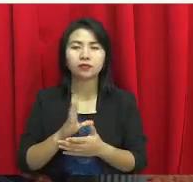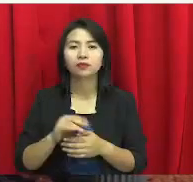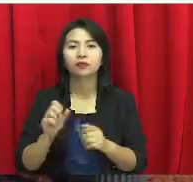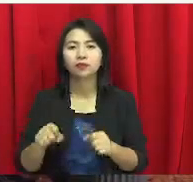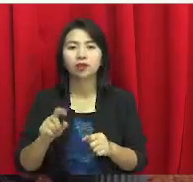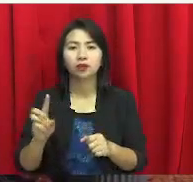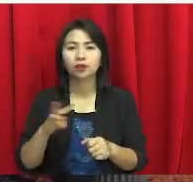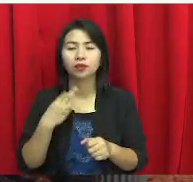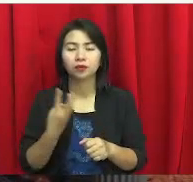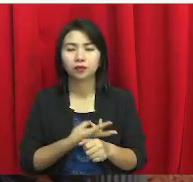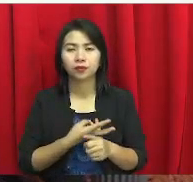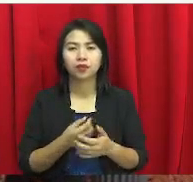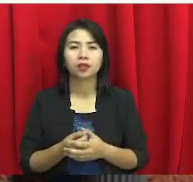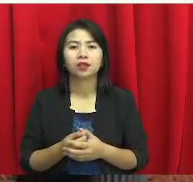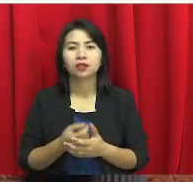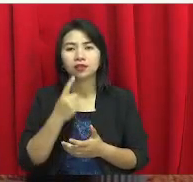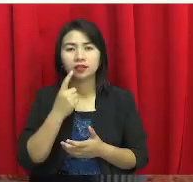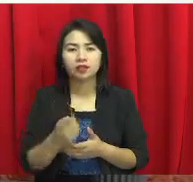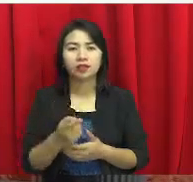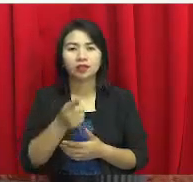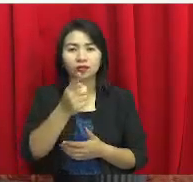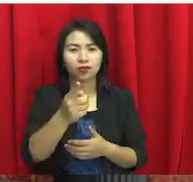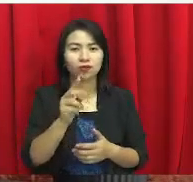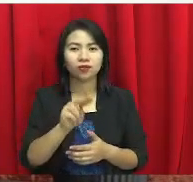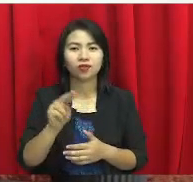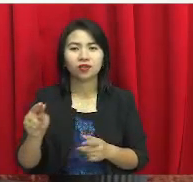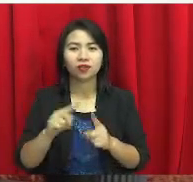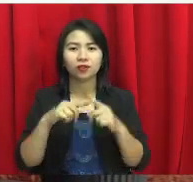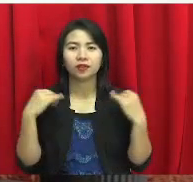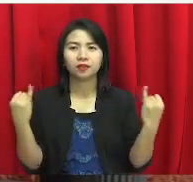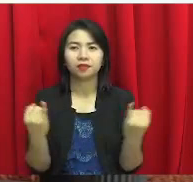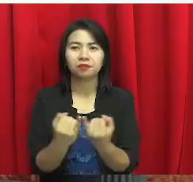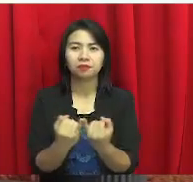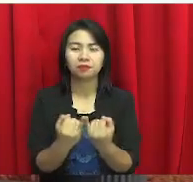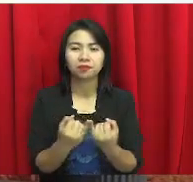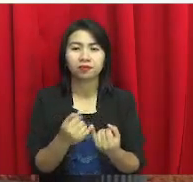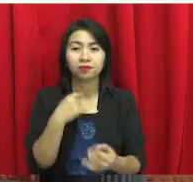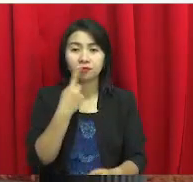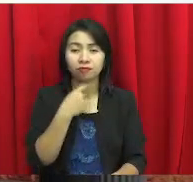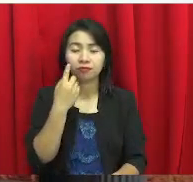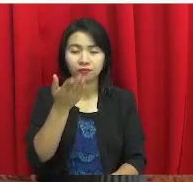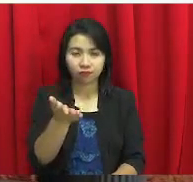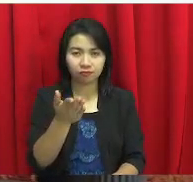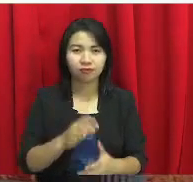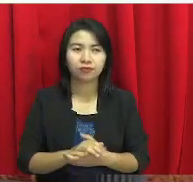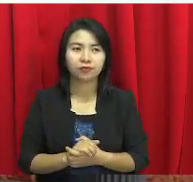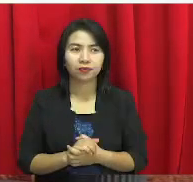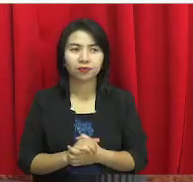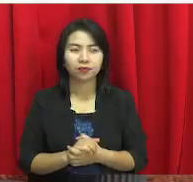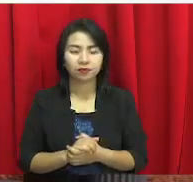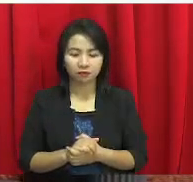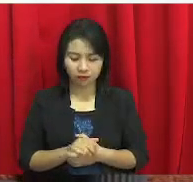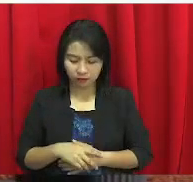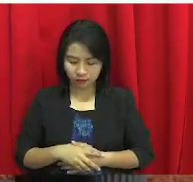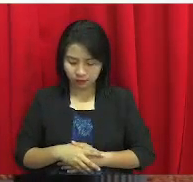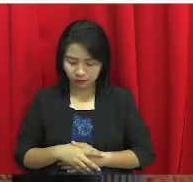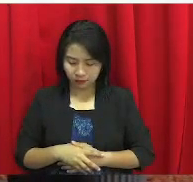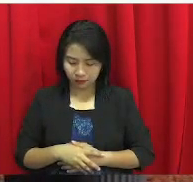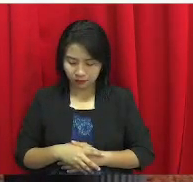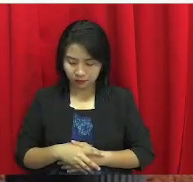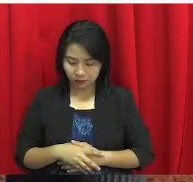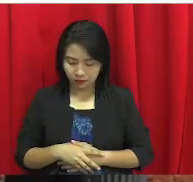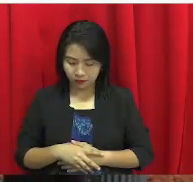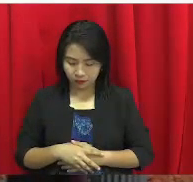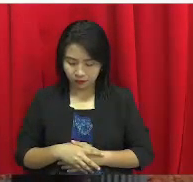pananalita, ipakilala mo kung sino ka. Yes, that's right. Alam nyo, maganda yun, sir, yung katagana. Minsan, nagiging katatawanan nyo. Pero ako, tontuwa ako